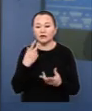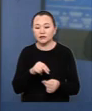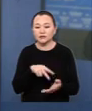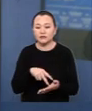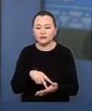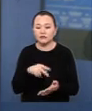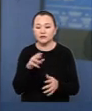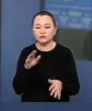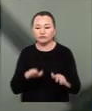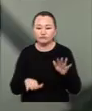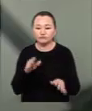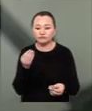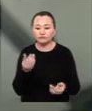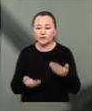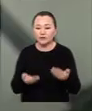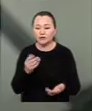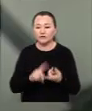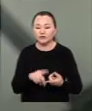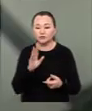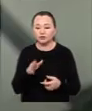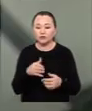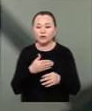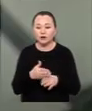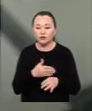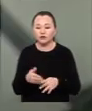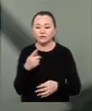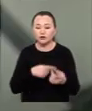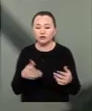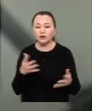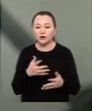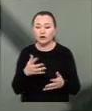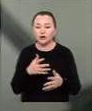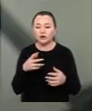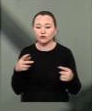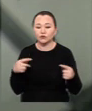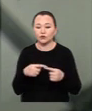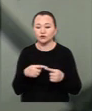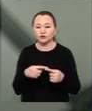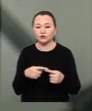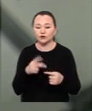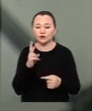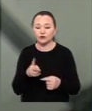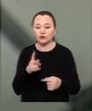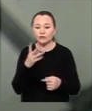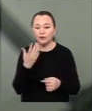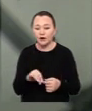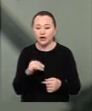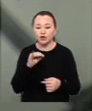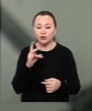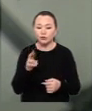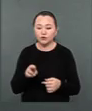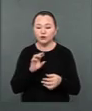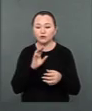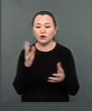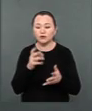ценовой там дисбаланс, наверное, еще будет. К этому, наверное, вопросу попозже надо будет вернуться, какая конкретно скажем, к маю, там, к июню